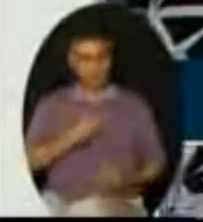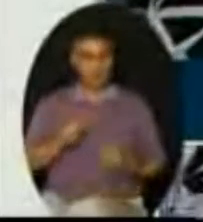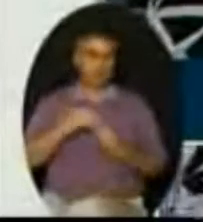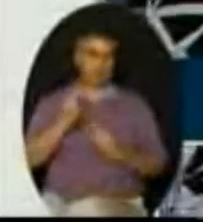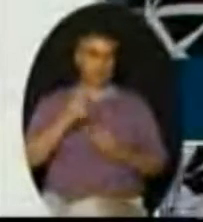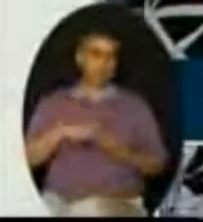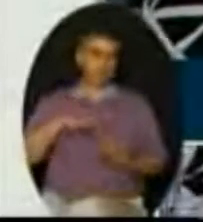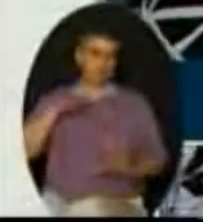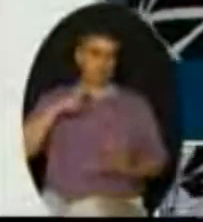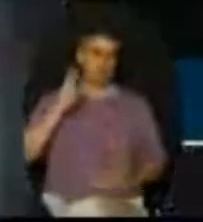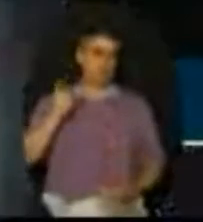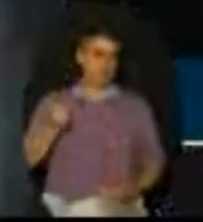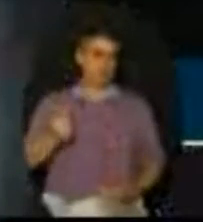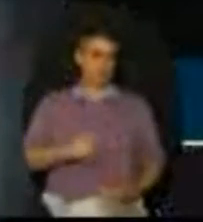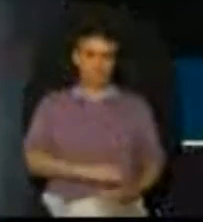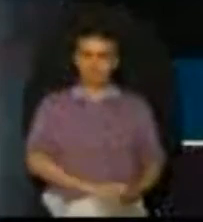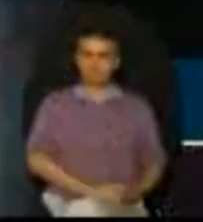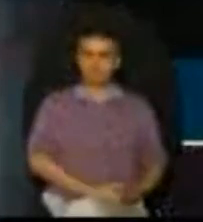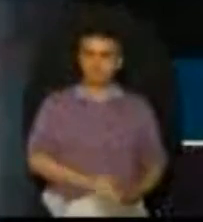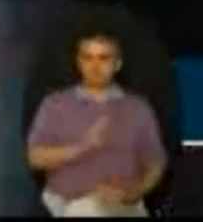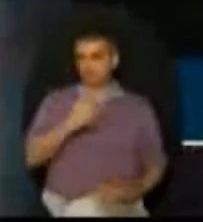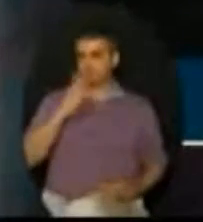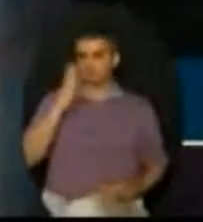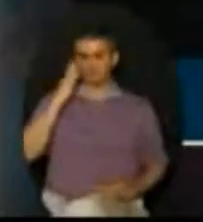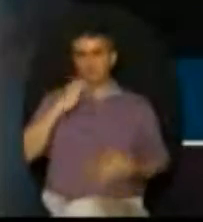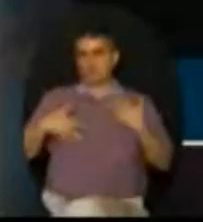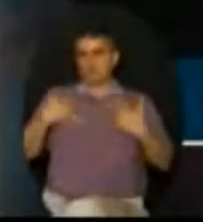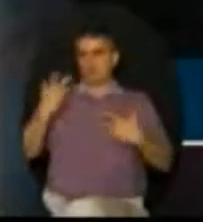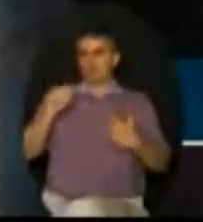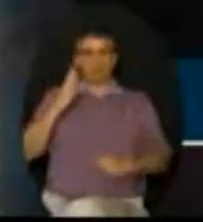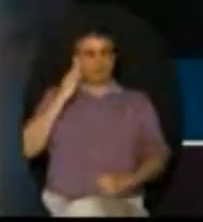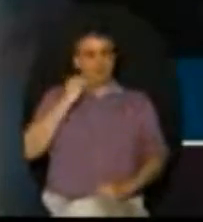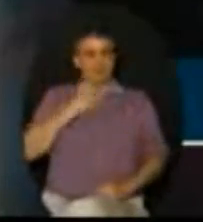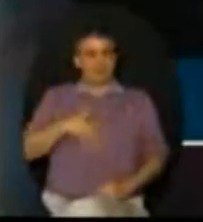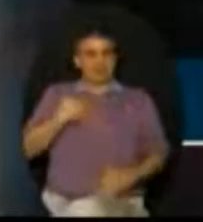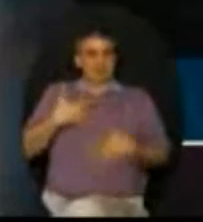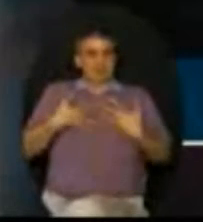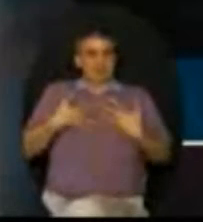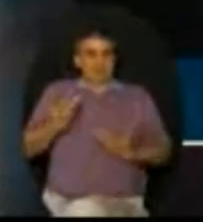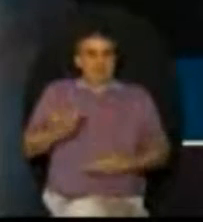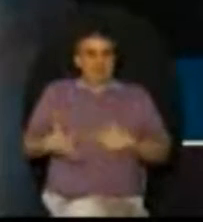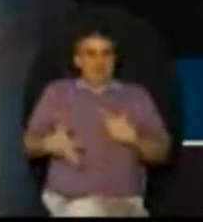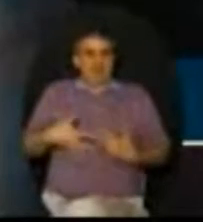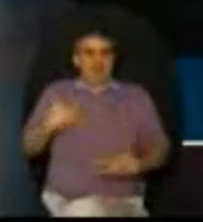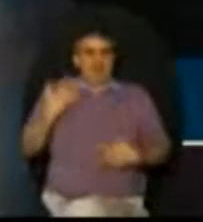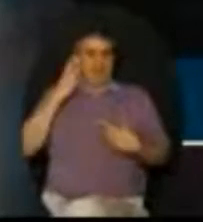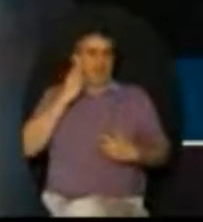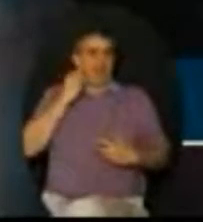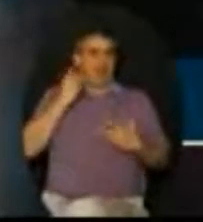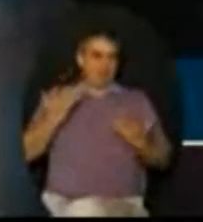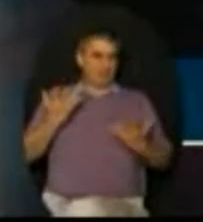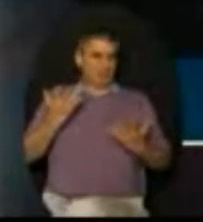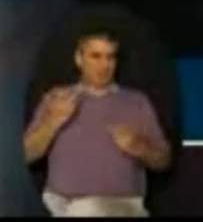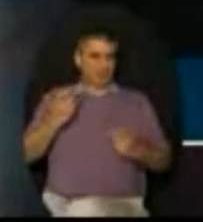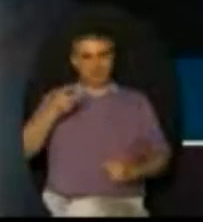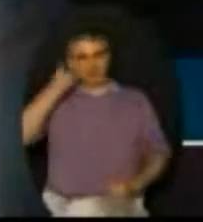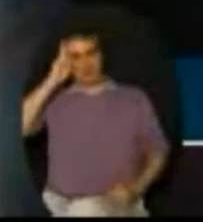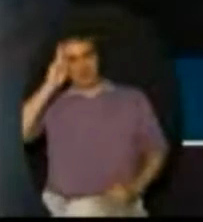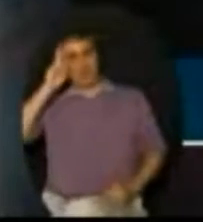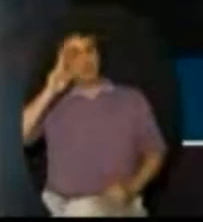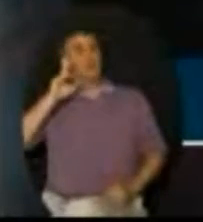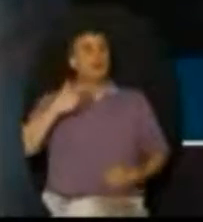כסף. זה לאו דווקא העניים והחלשים. אבל יש פה גם עניין רגשי. כלומר, יש אנשים שנהנים מהסיכון ומהריגוש.